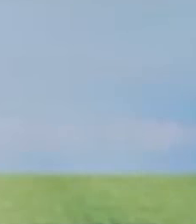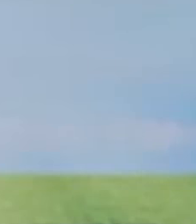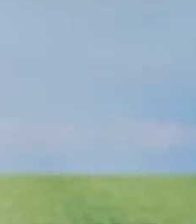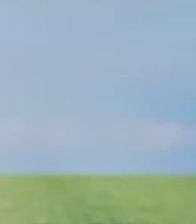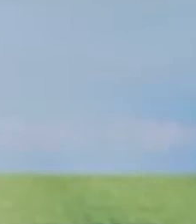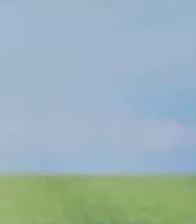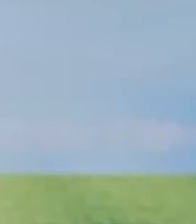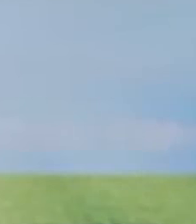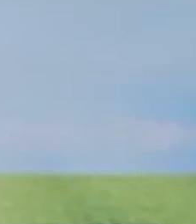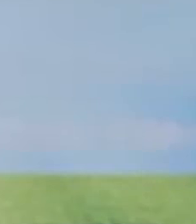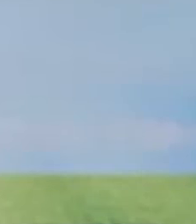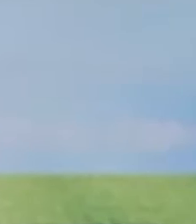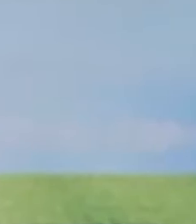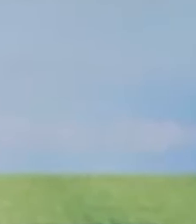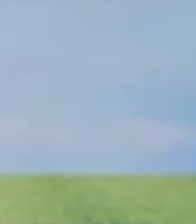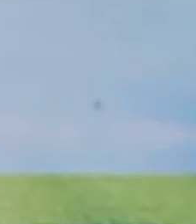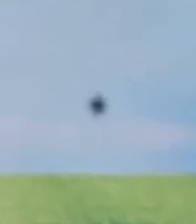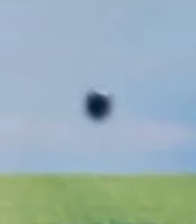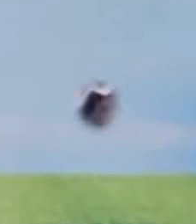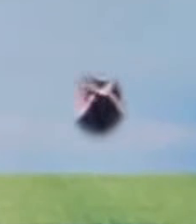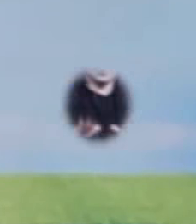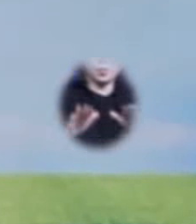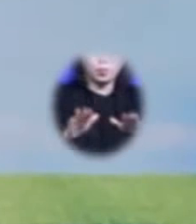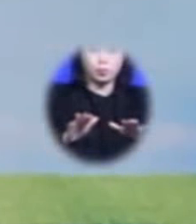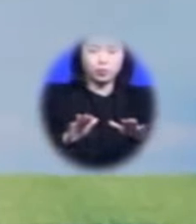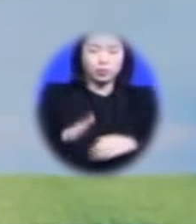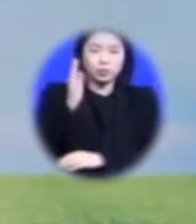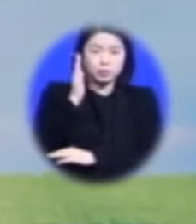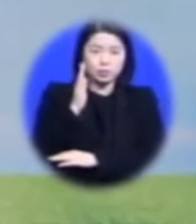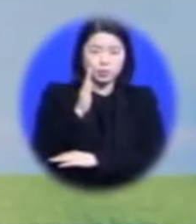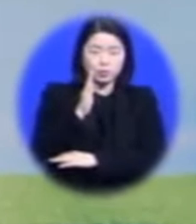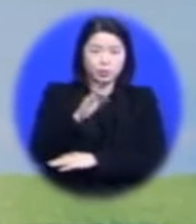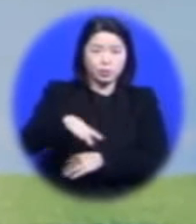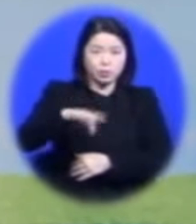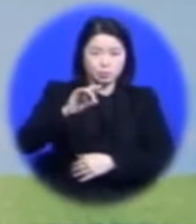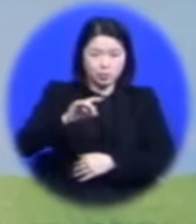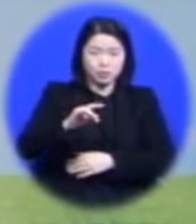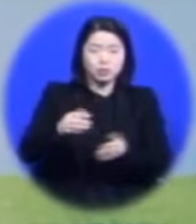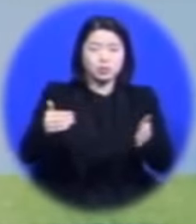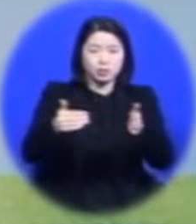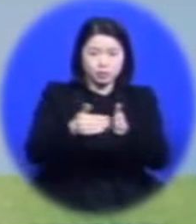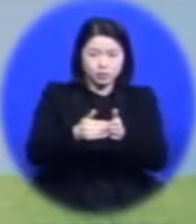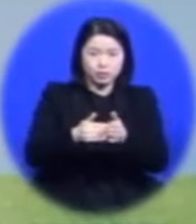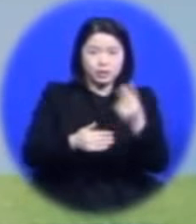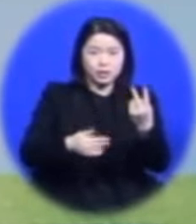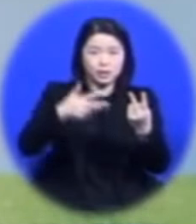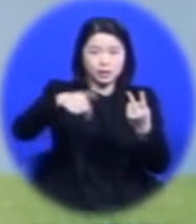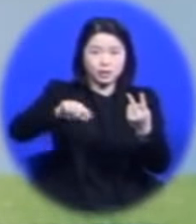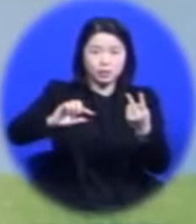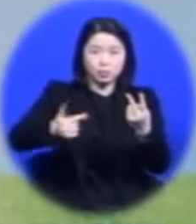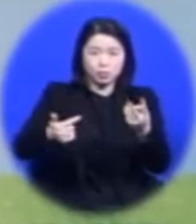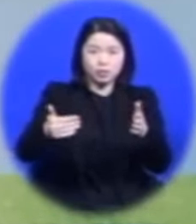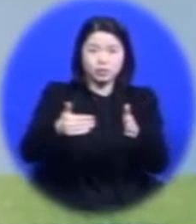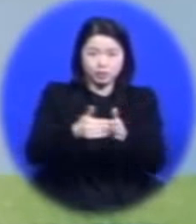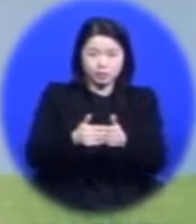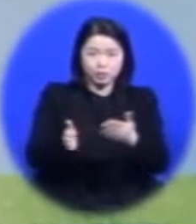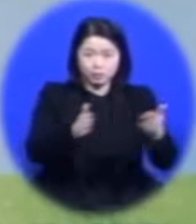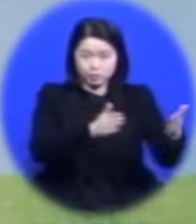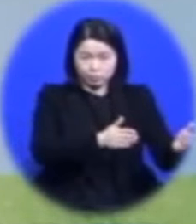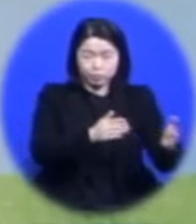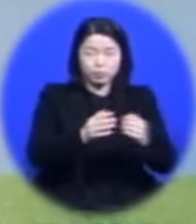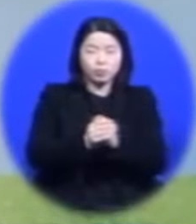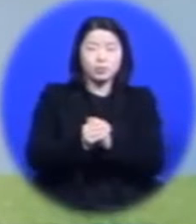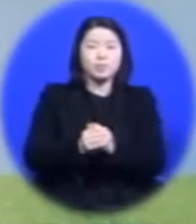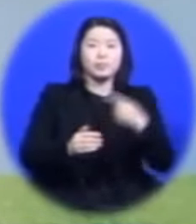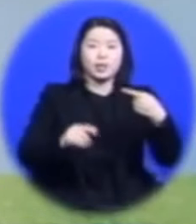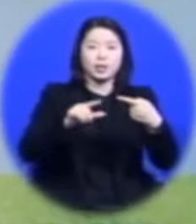있습니다 시편 설교를 오늘 설교로 달락 합니다 2권까지 마친 것 그리고